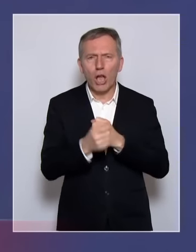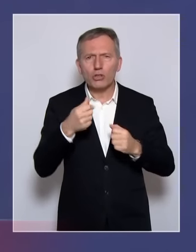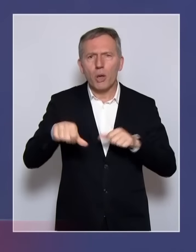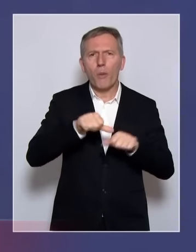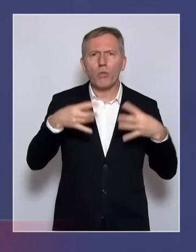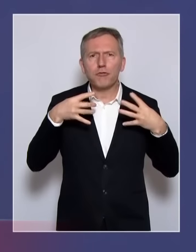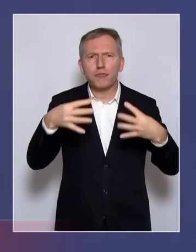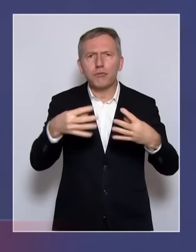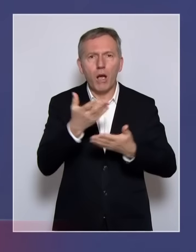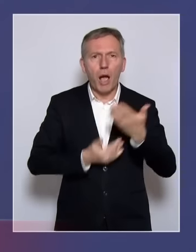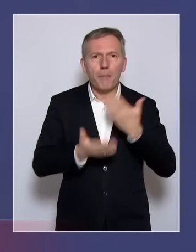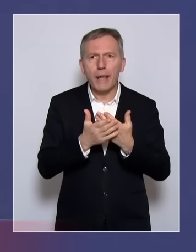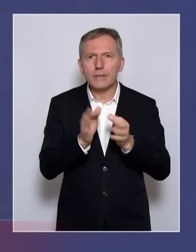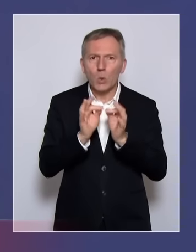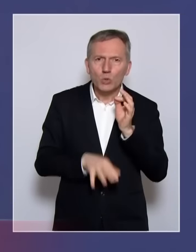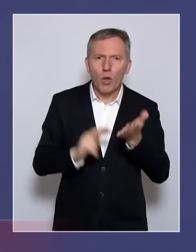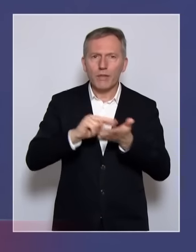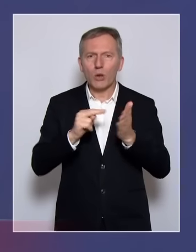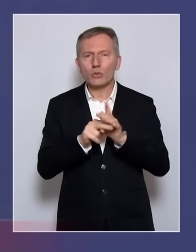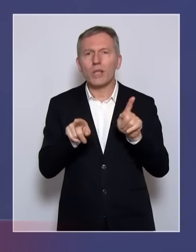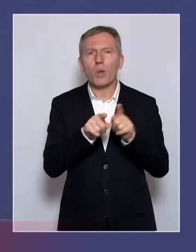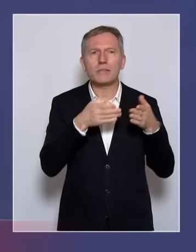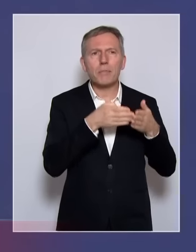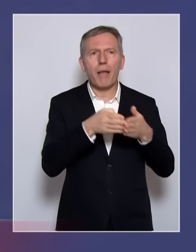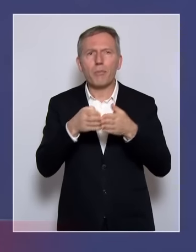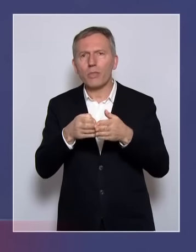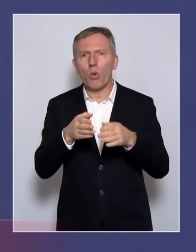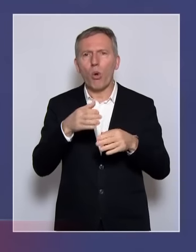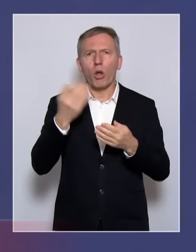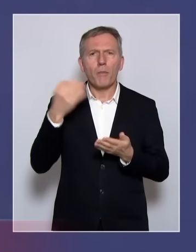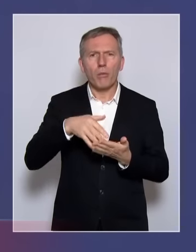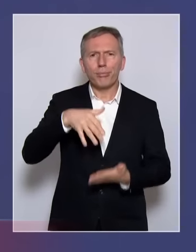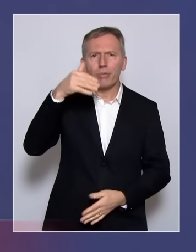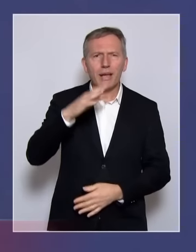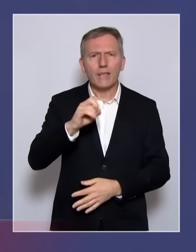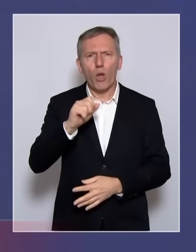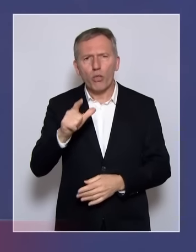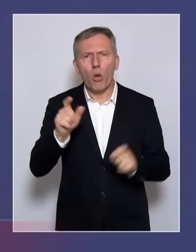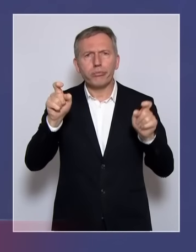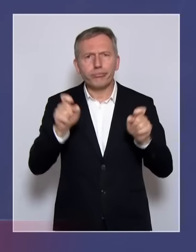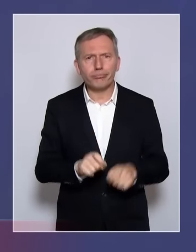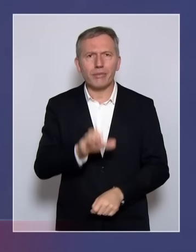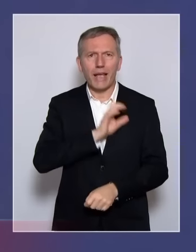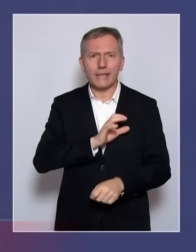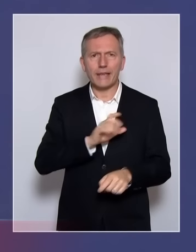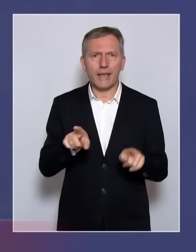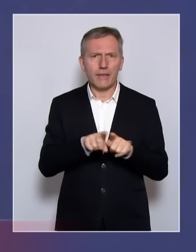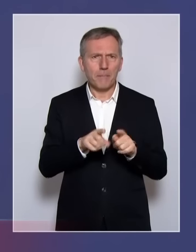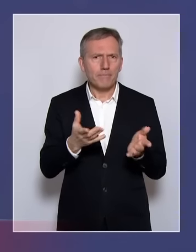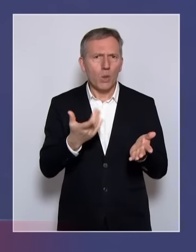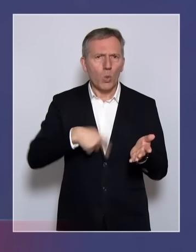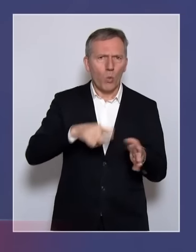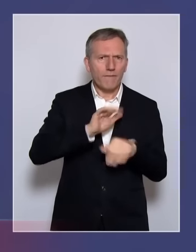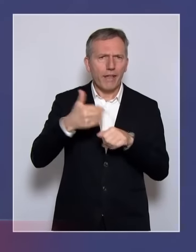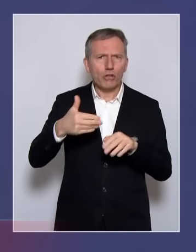partout où il y a des solutions technologiques, de renouveler nos flottes de pêche pour les décarboner, comme on l'a fait encore récemment pour nos Outre-mer. Mais on a